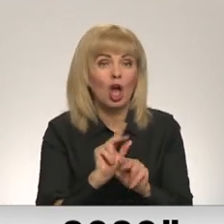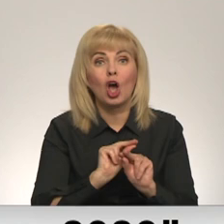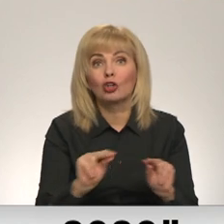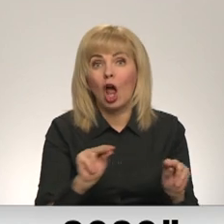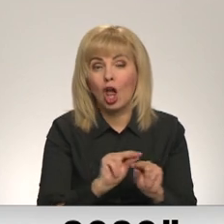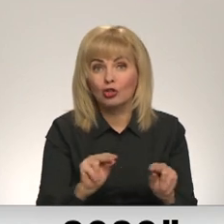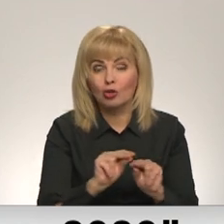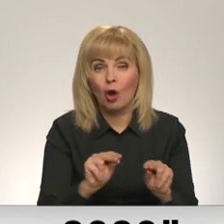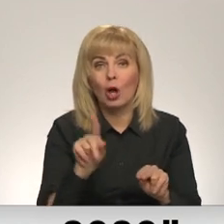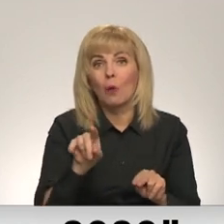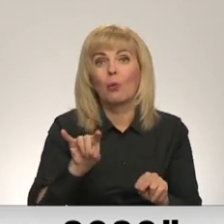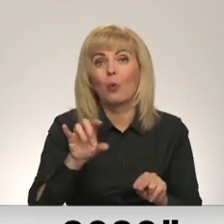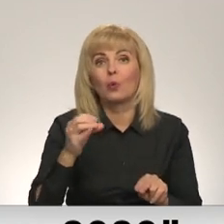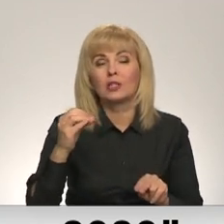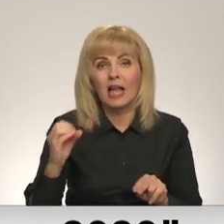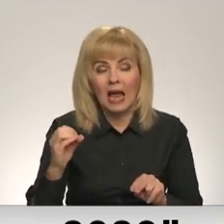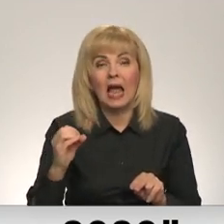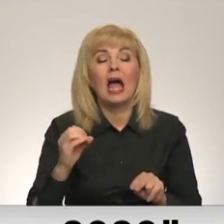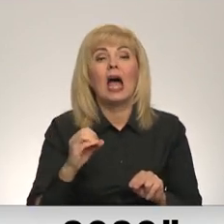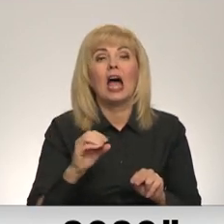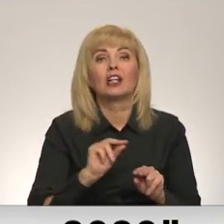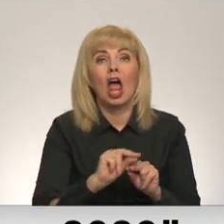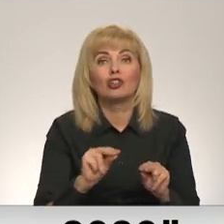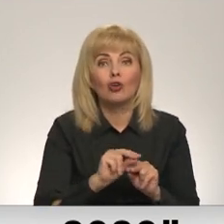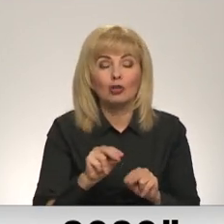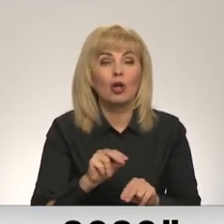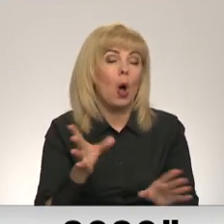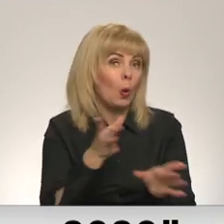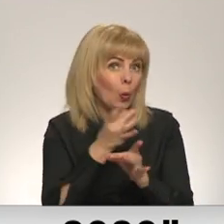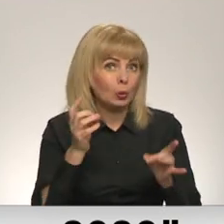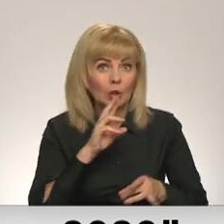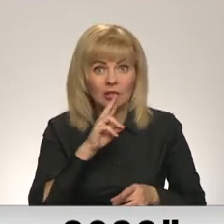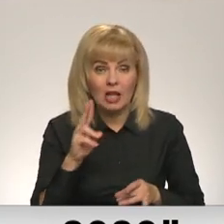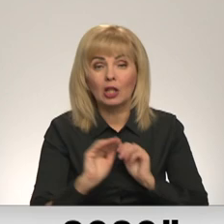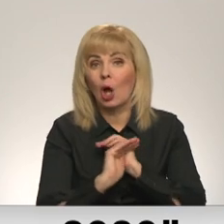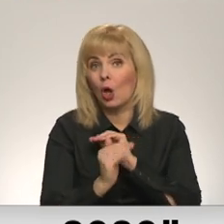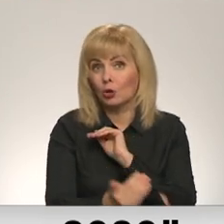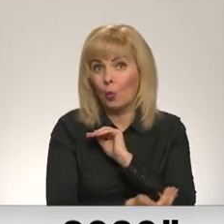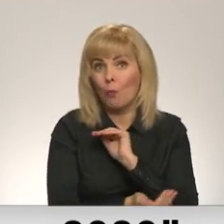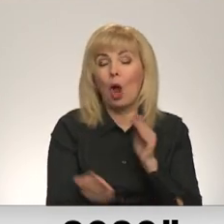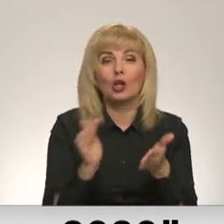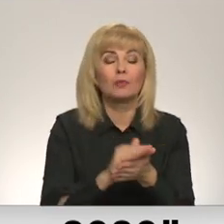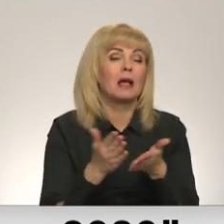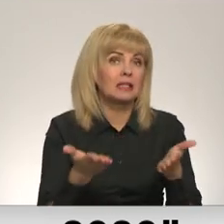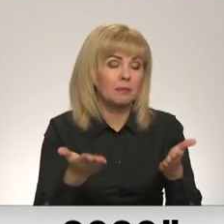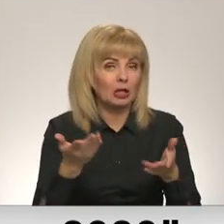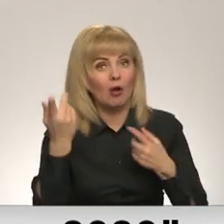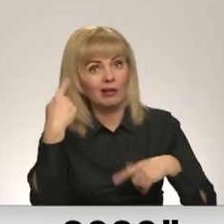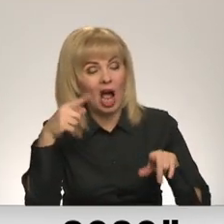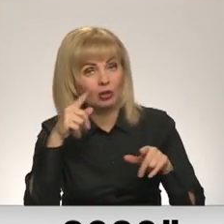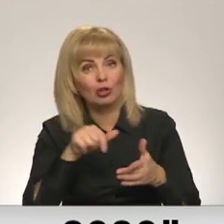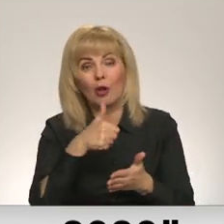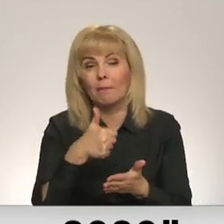Daci Pūci un producenti Kristeli Pudāni. Latvijas kultūras nedēļas aktivitātes Dubajā iepazīstina ar spilgtiem mūsu radošo